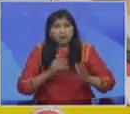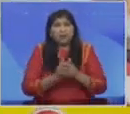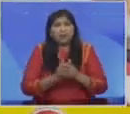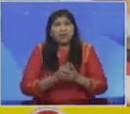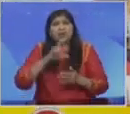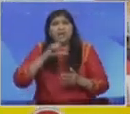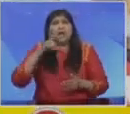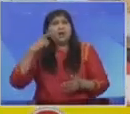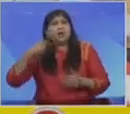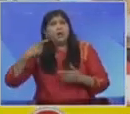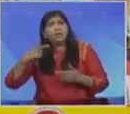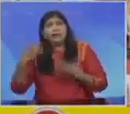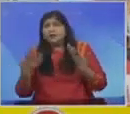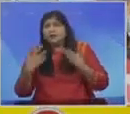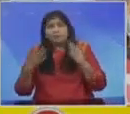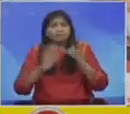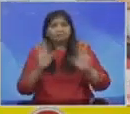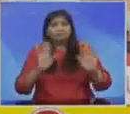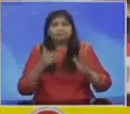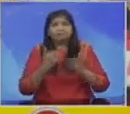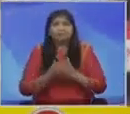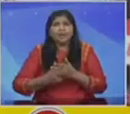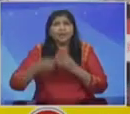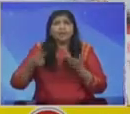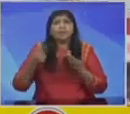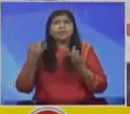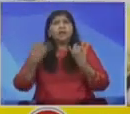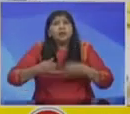कमेंट्री कल्चर नहीं आया है और इस वजह से